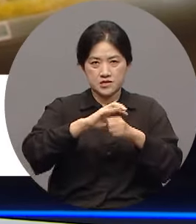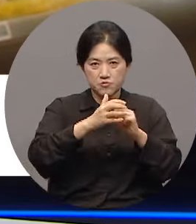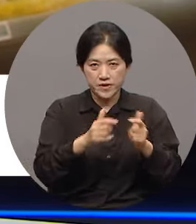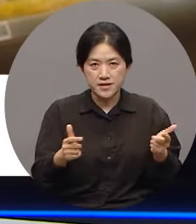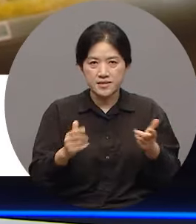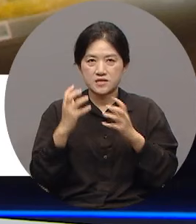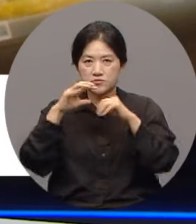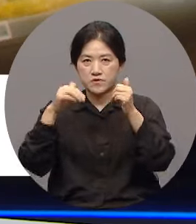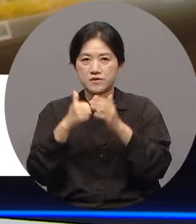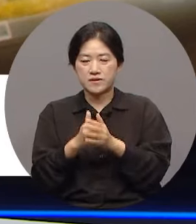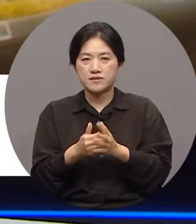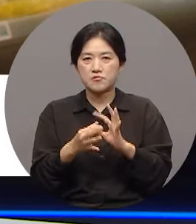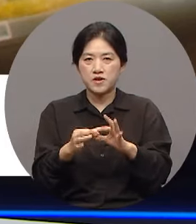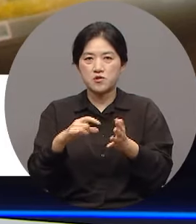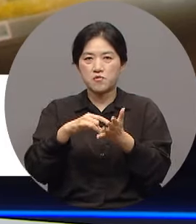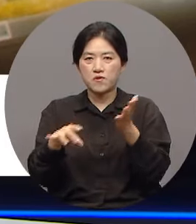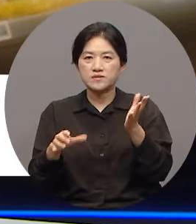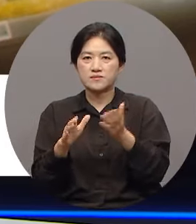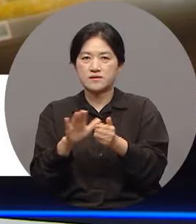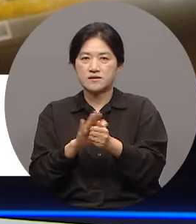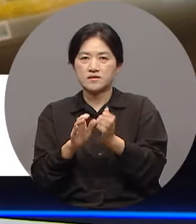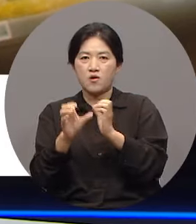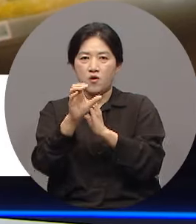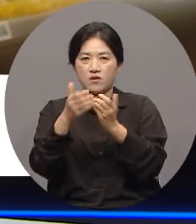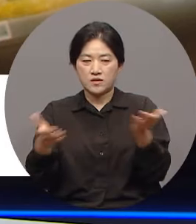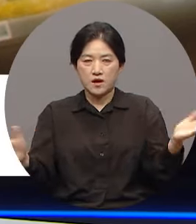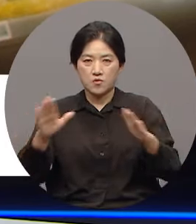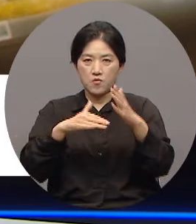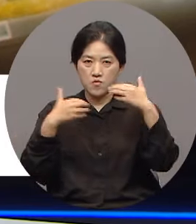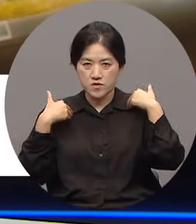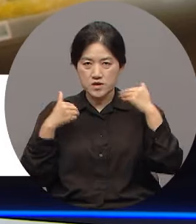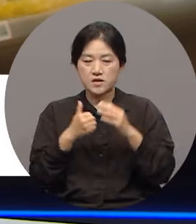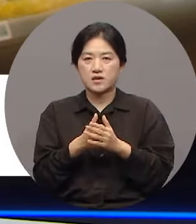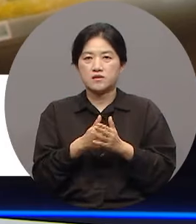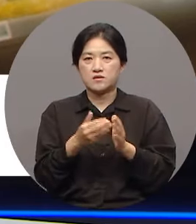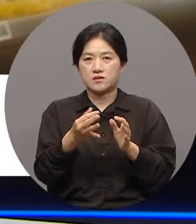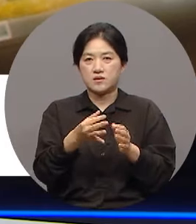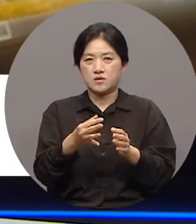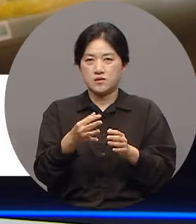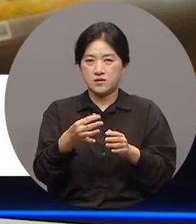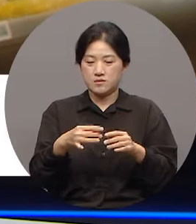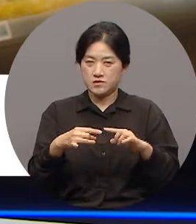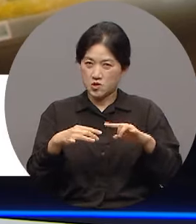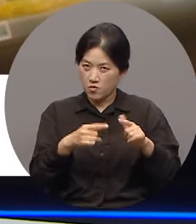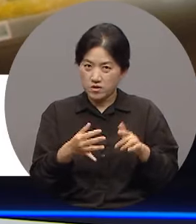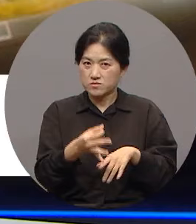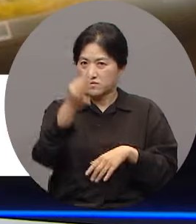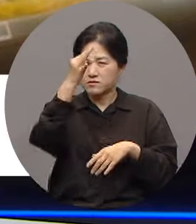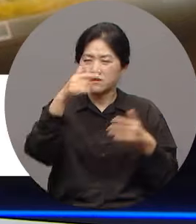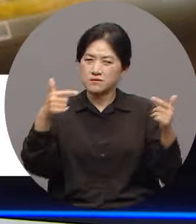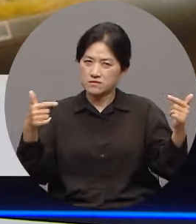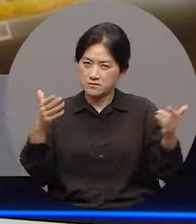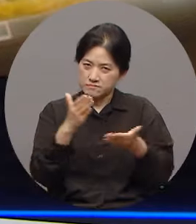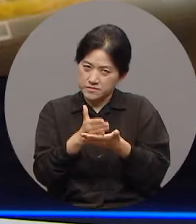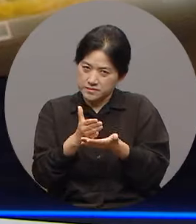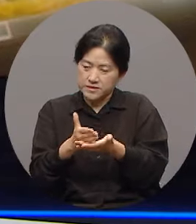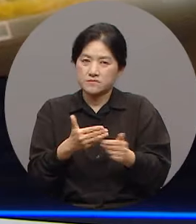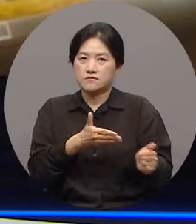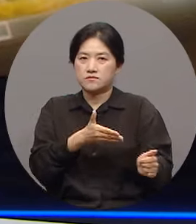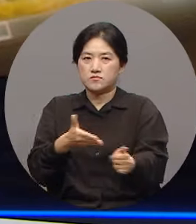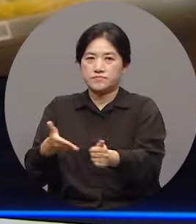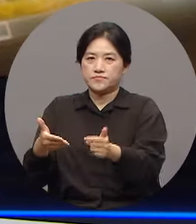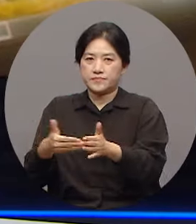대한 할당 관세를 확대하는 한편 공공기관에는 요금 인상을 최대한 자제해 줄 것을 주문했습니다. 박윤수